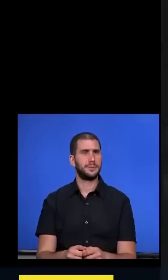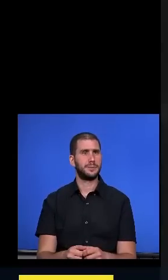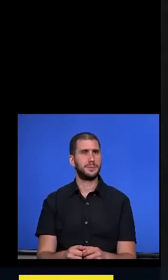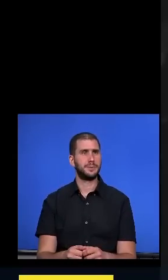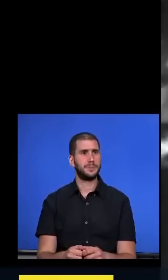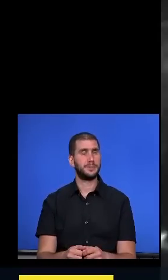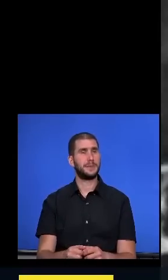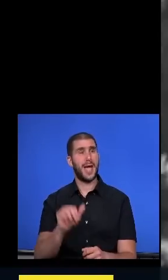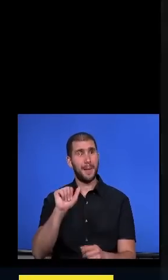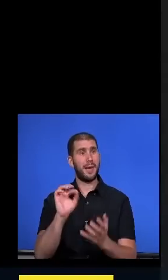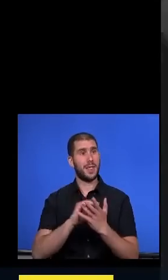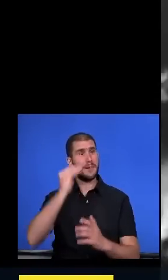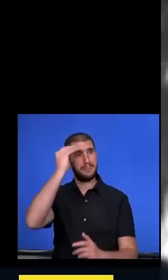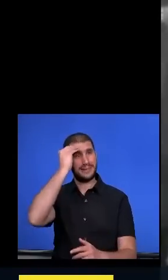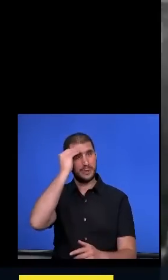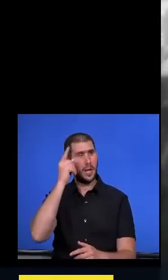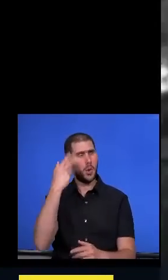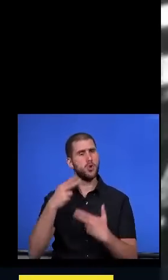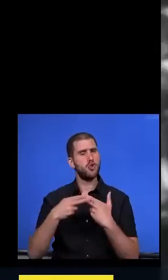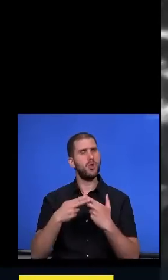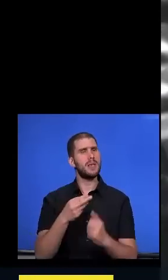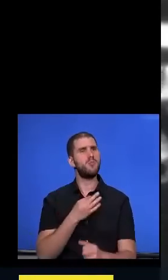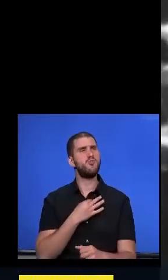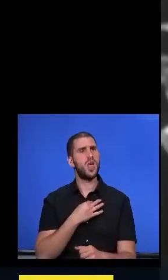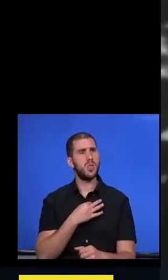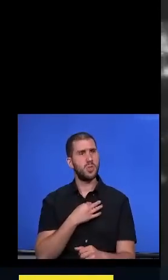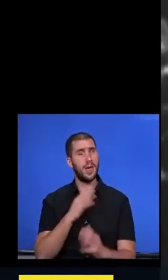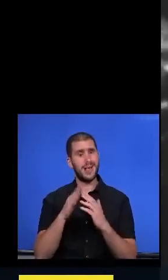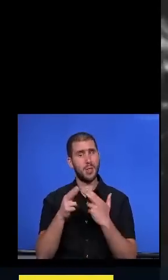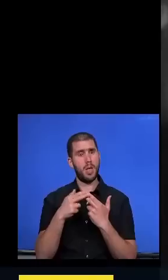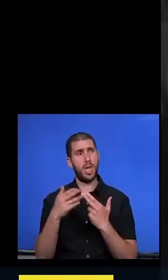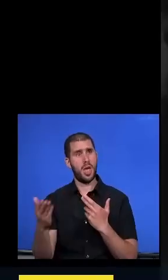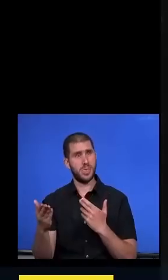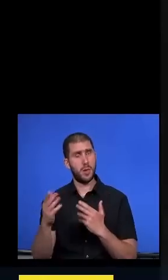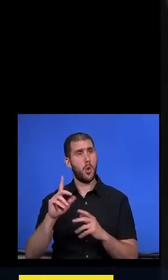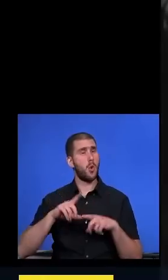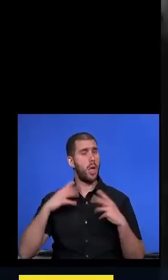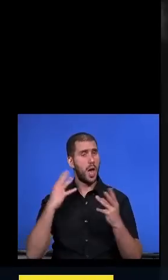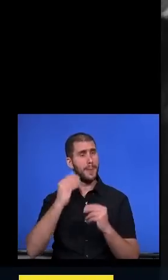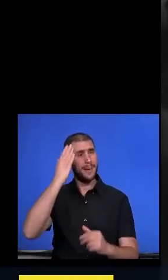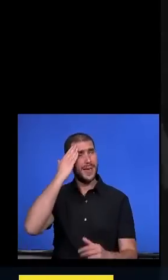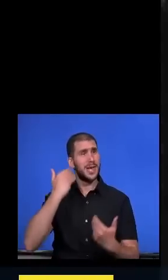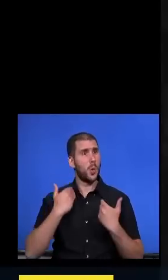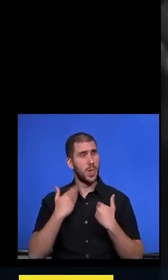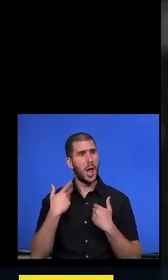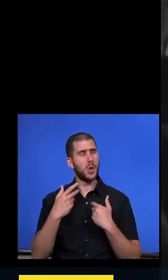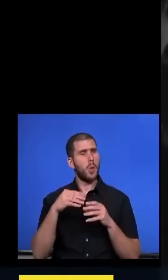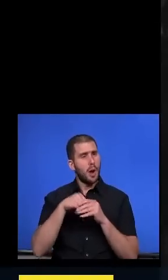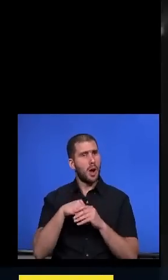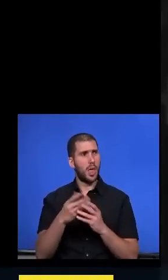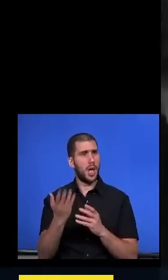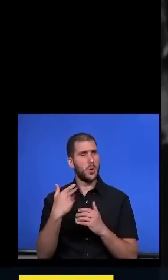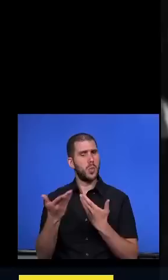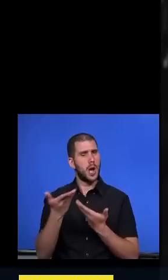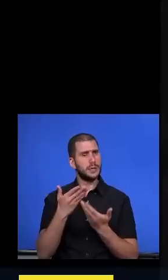אפי כותב בזיכרונות שלו. אלו היו השכנים שלנו. גרנו לידם כל החיים, הם הכירו אותנו, היינו חלק מהם. היו